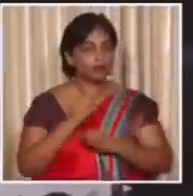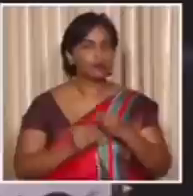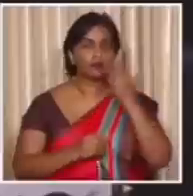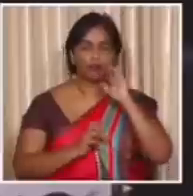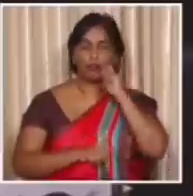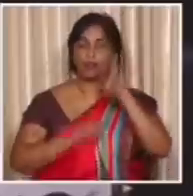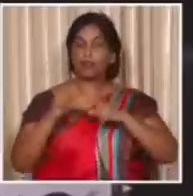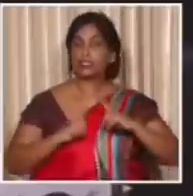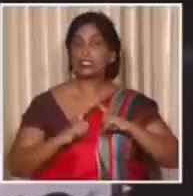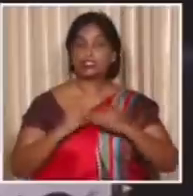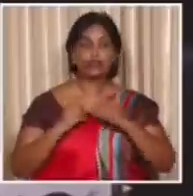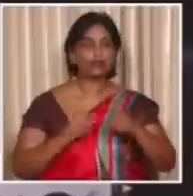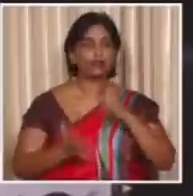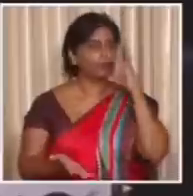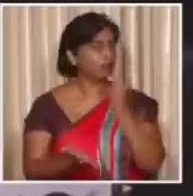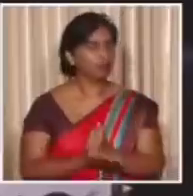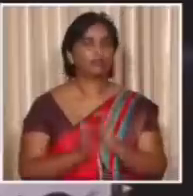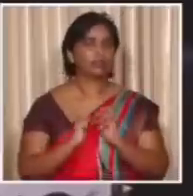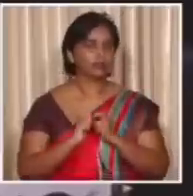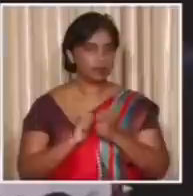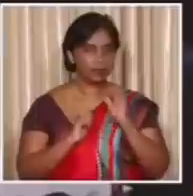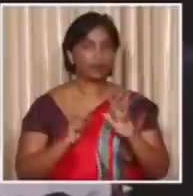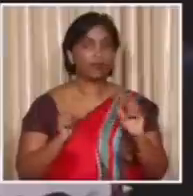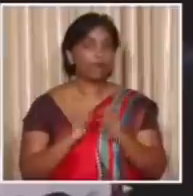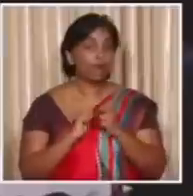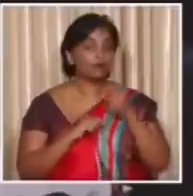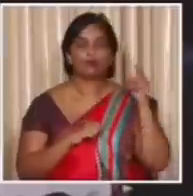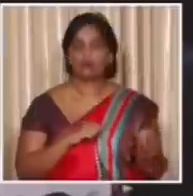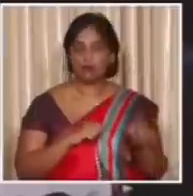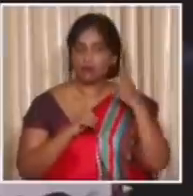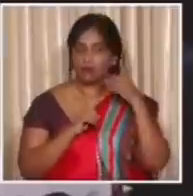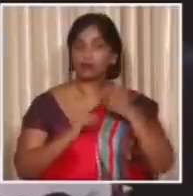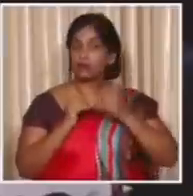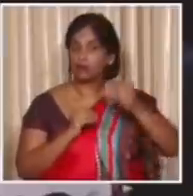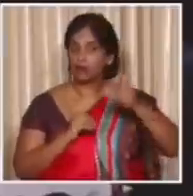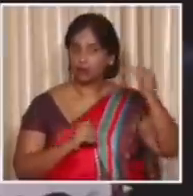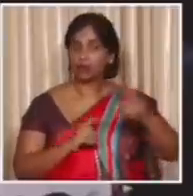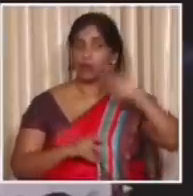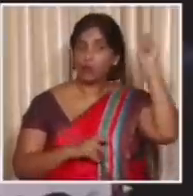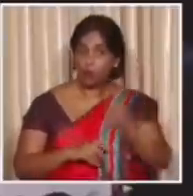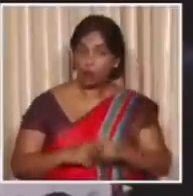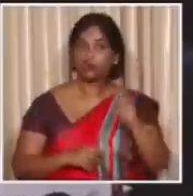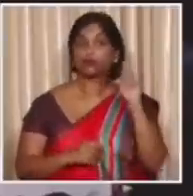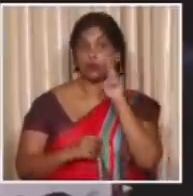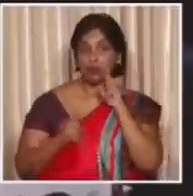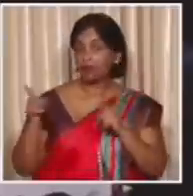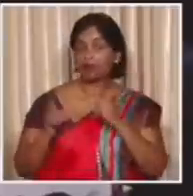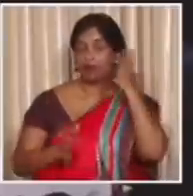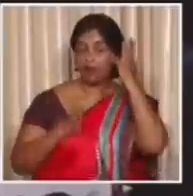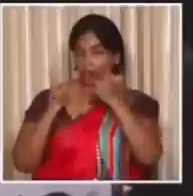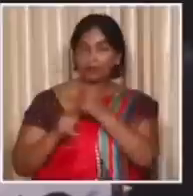සාමාන්‍ය ජනතාවගේ ජීවිත කතාව තියෙන අතිශය අමිහිරි ජීවිත කතාවක් ගැටුම තියෙන ඔතන එනිසා අපි බලමු ඉදිරියේදී ජයග්‍රහණය කරන රනිල් වික්‍රමසිංහගේ